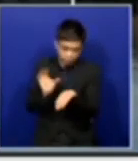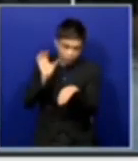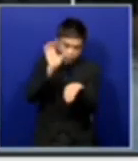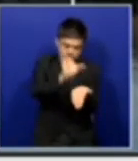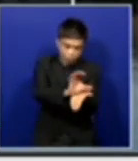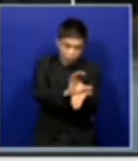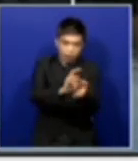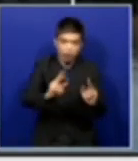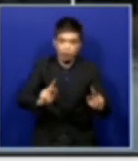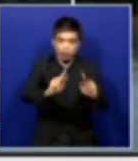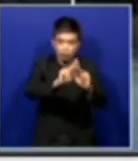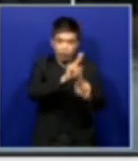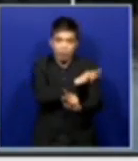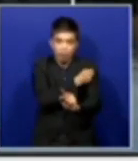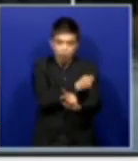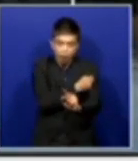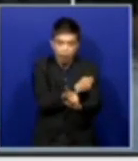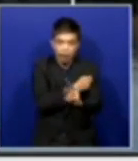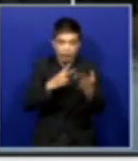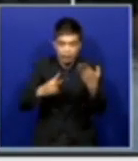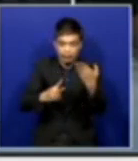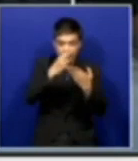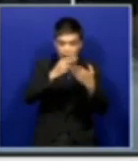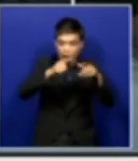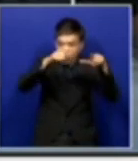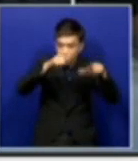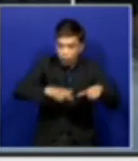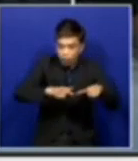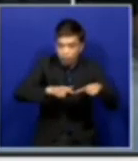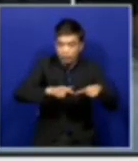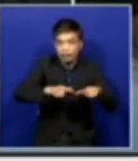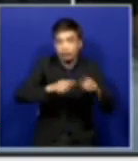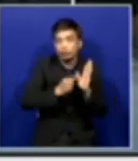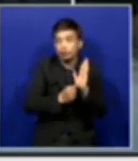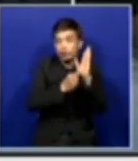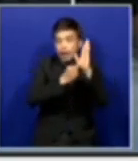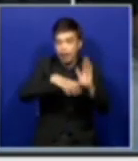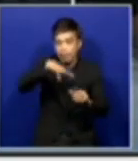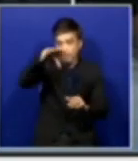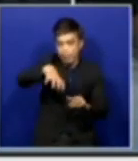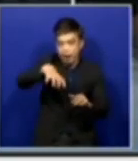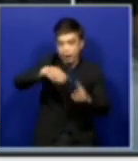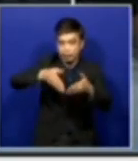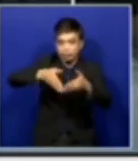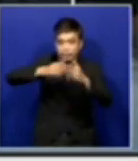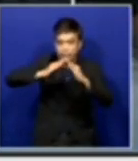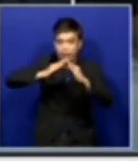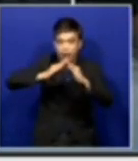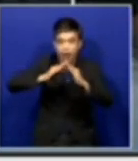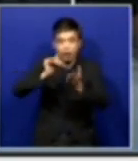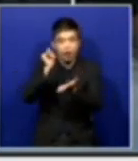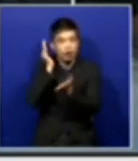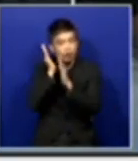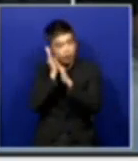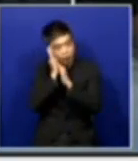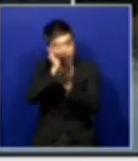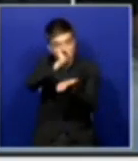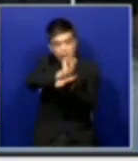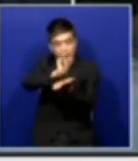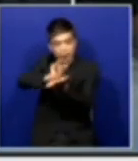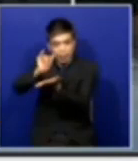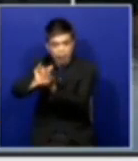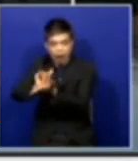จะเป็นอาคารผู้ป่วยนะครับหรือเรื่องของอาคารบ้านพักของเจ้าที่